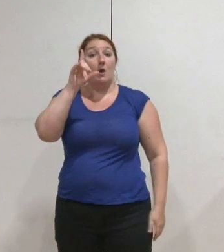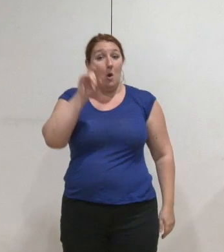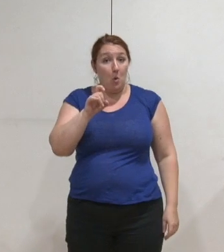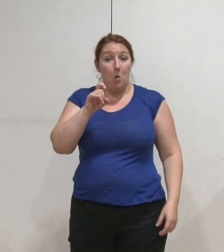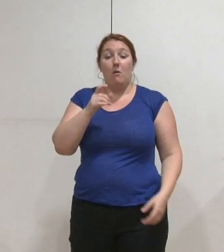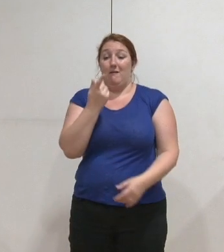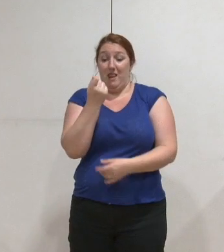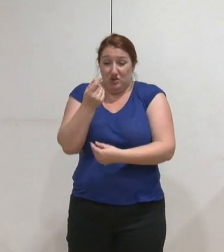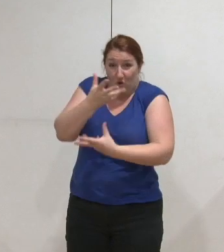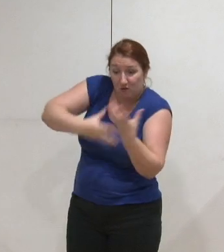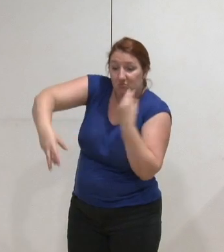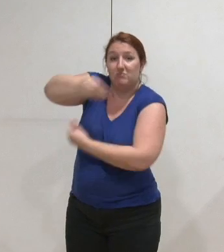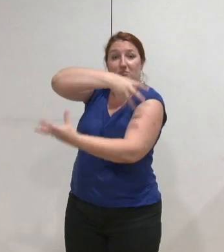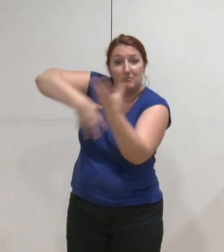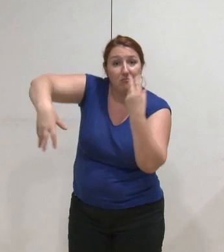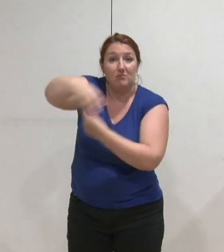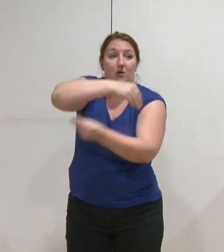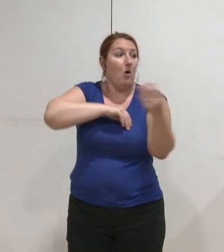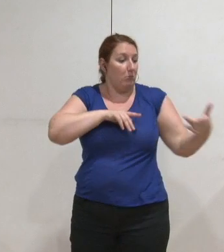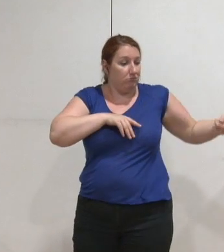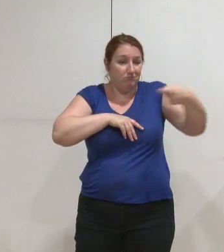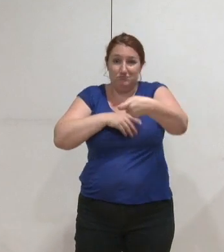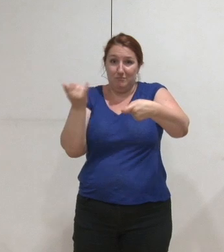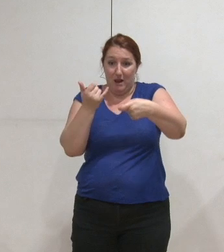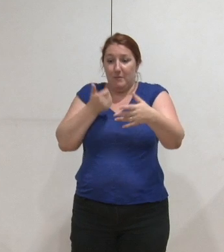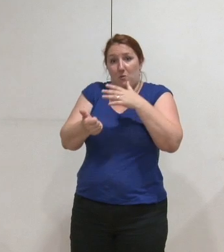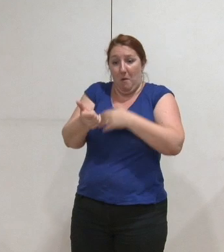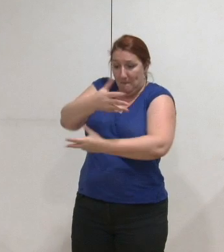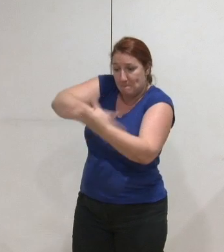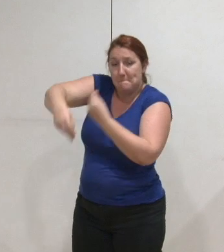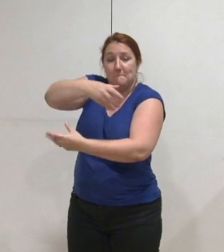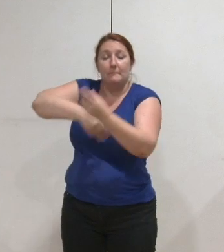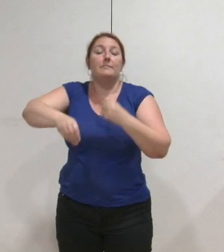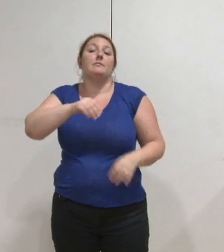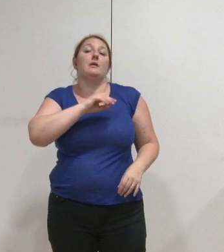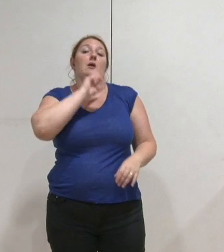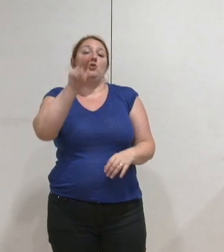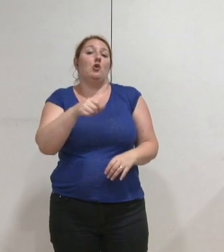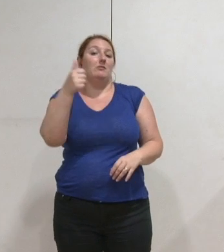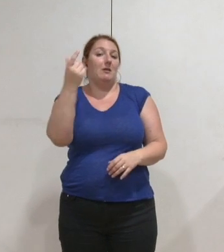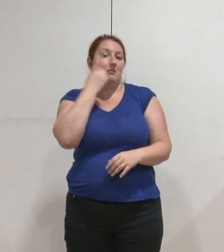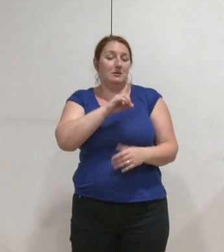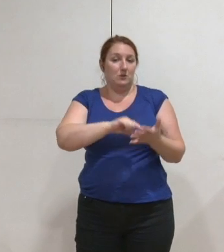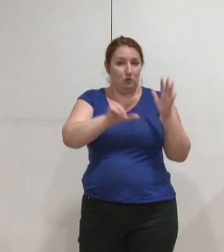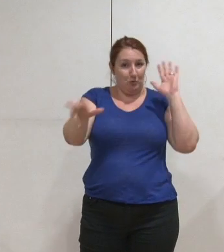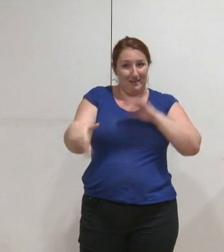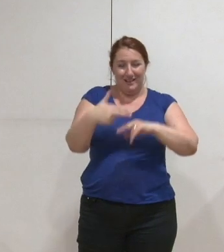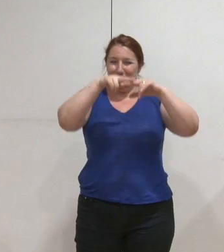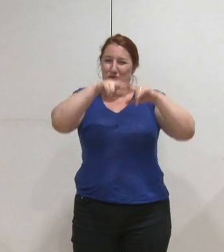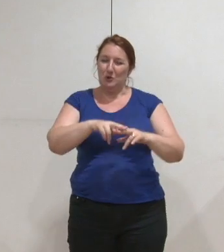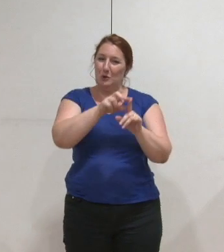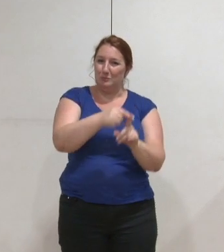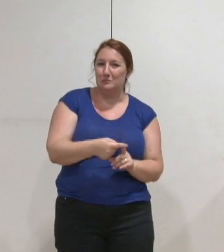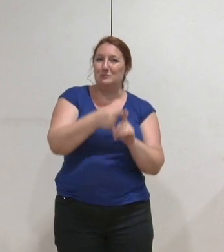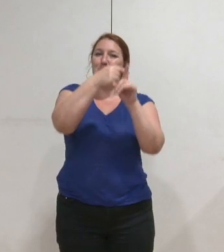l'eau la clôture de la Régie des EAU de Grenoble au 3112203 avait laissé apparaître un solde positif